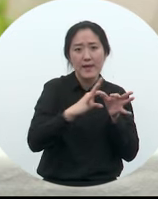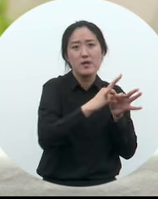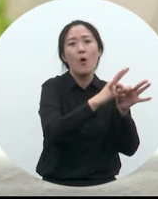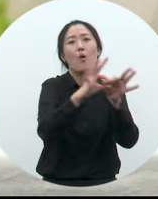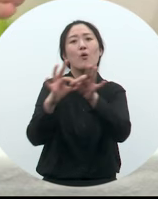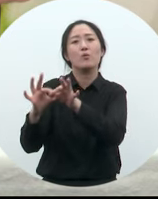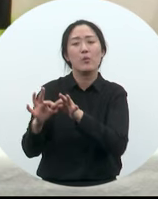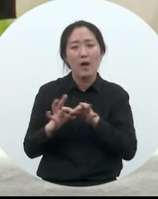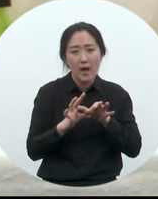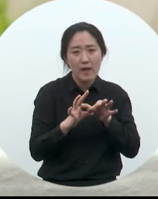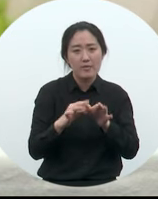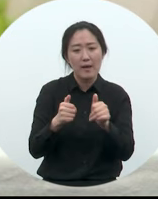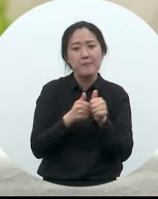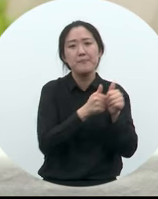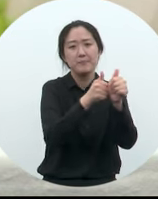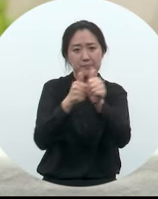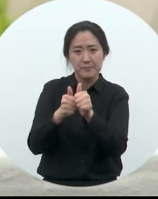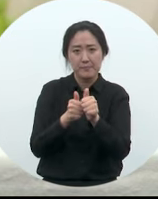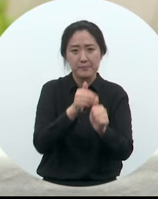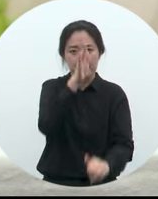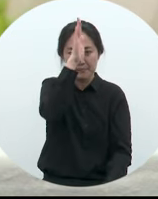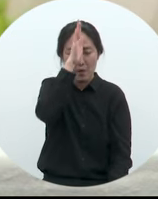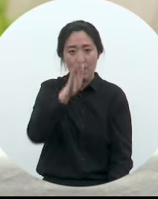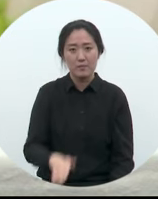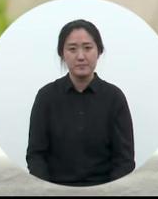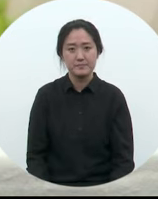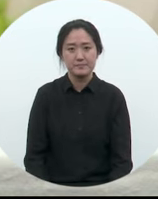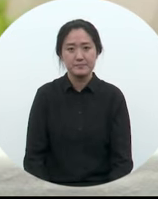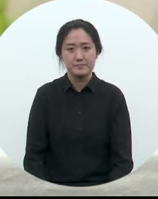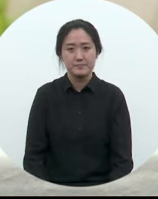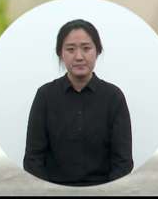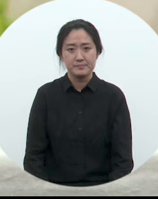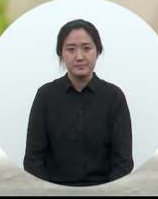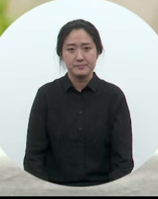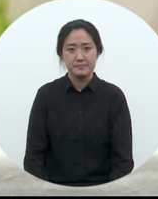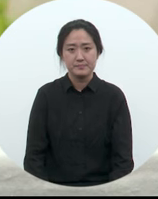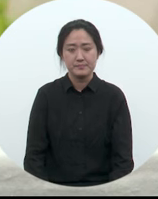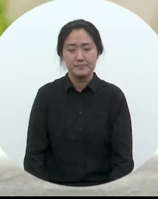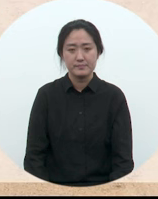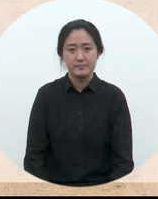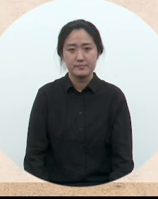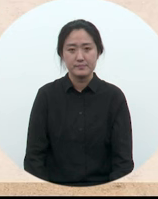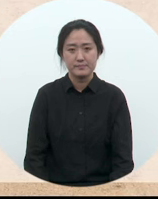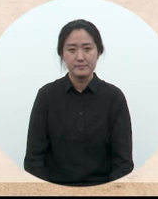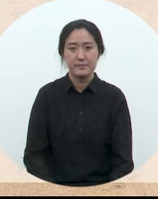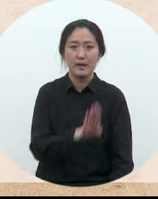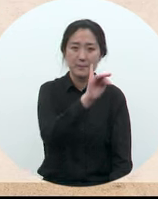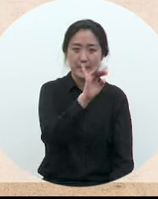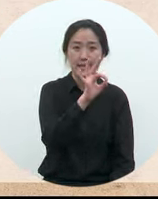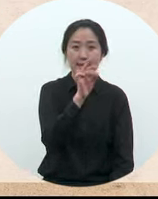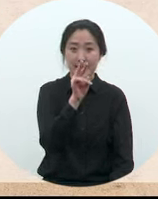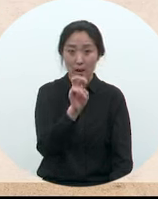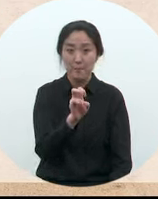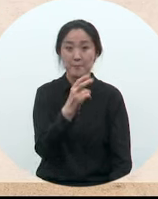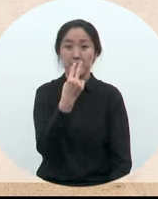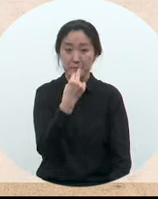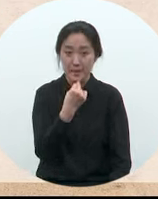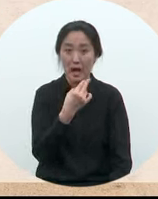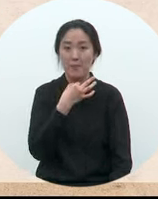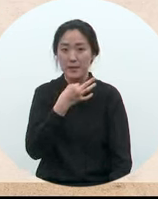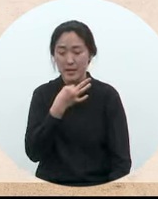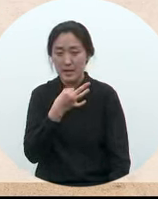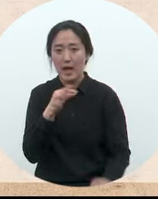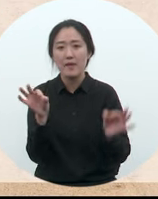천식은 이렇게 같이 따라다닌 질환이라고 보시면 되겠습니다. 그렇기 때문에